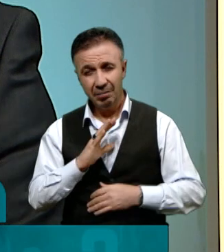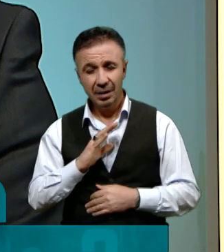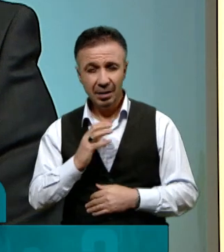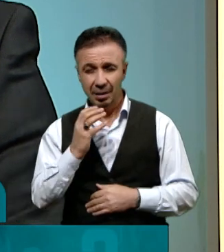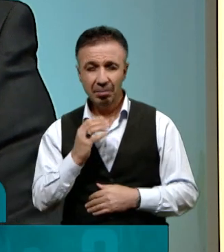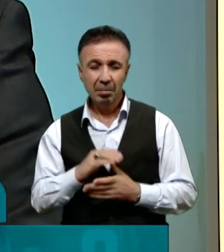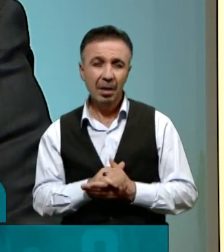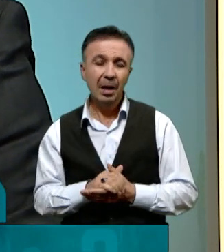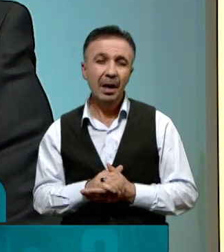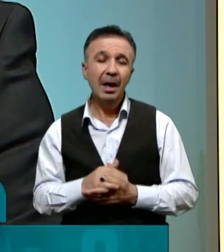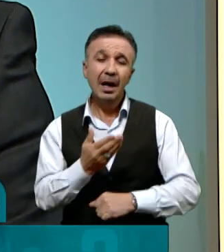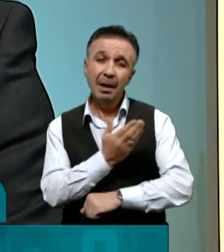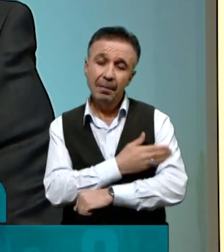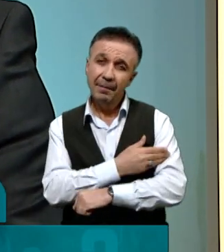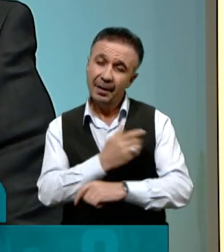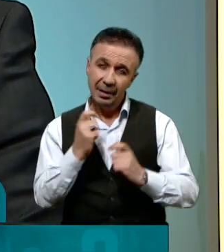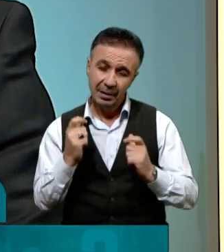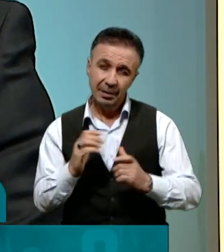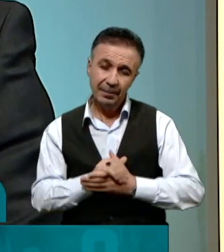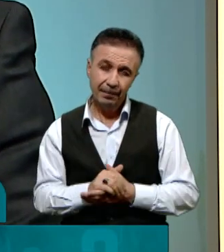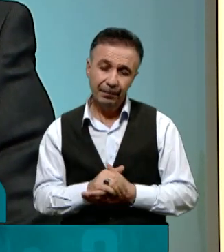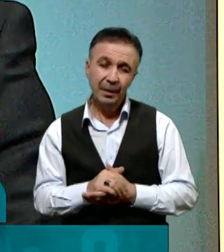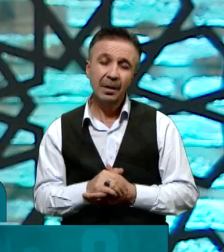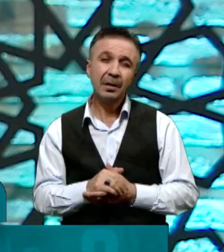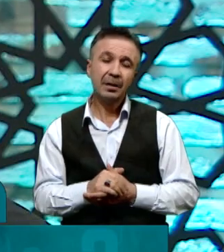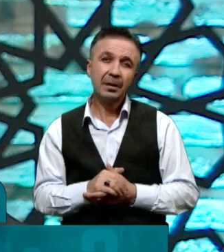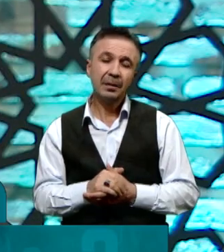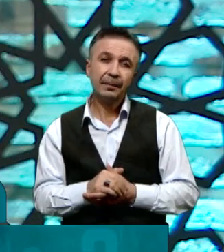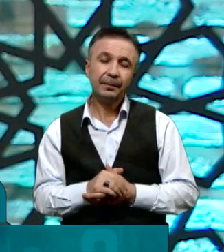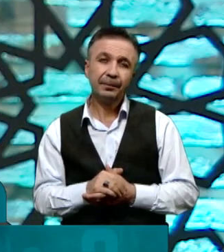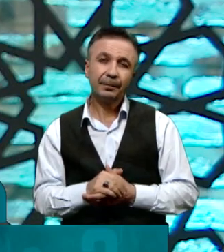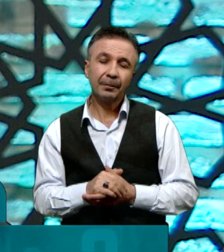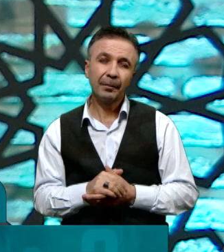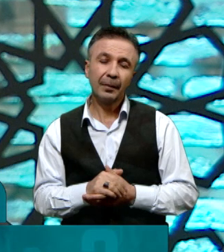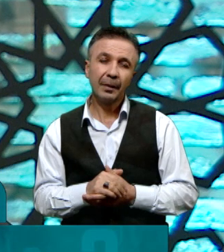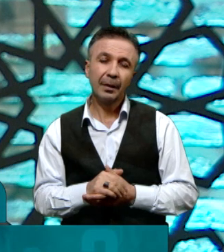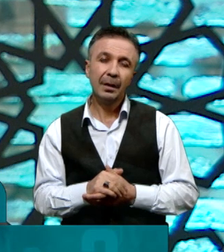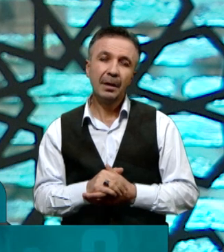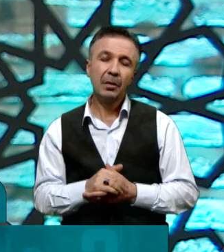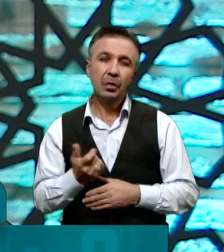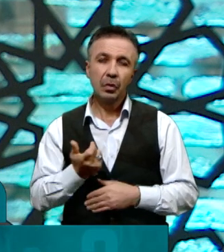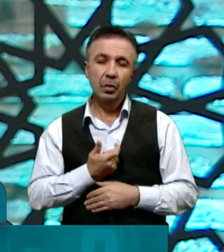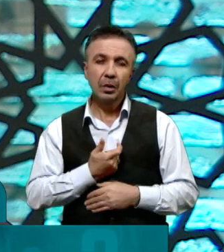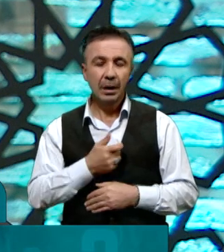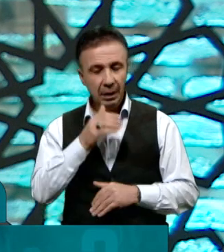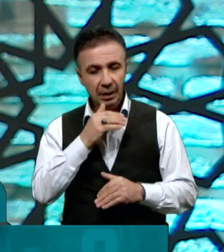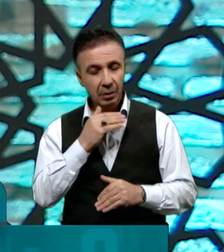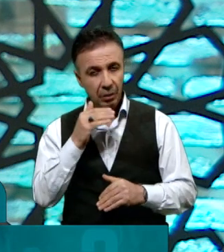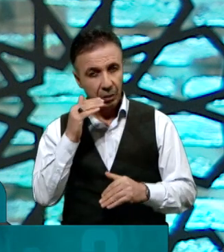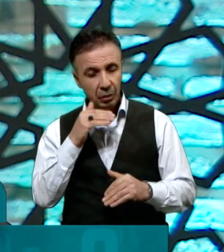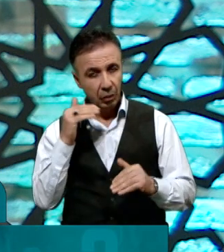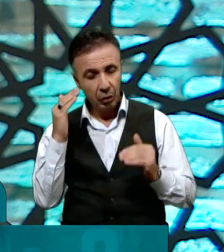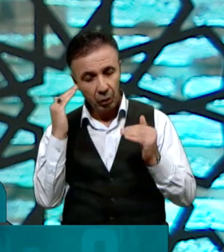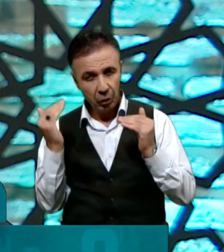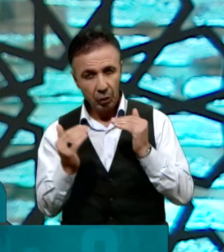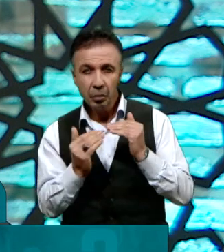tenhada, hele hele memleketinde efendim işte kurbanı o şeyine uygun icra edebilmek için insanlar